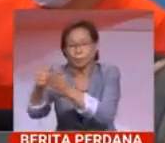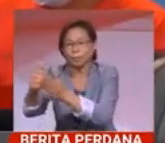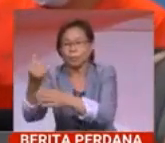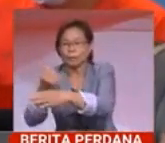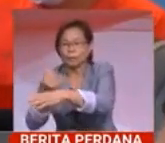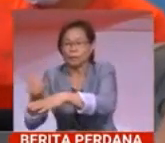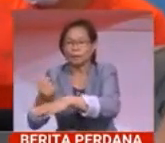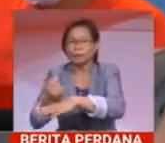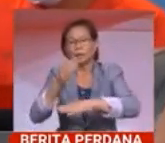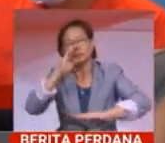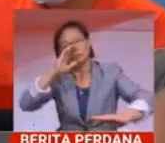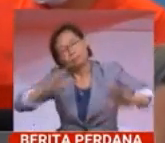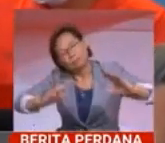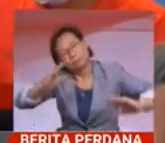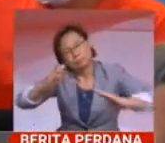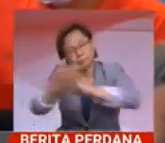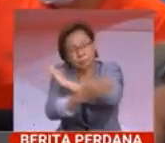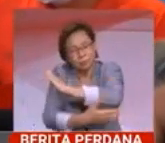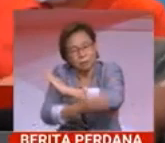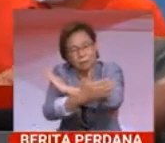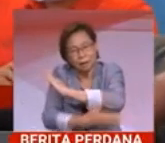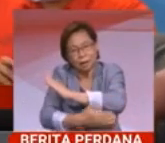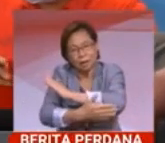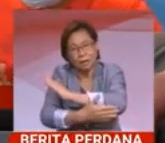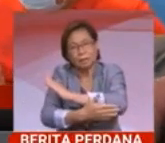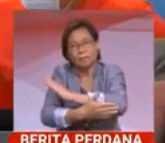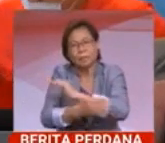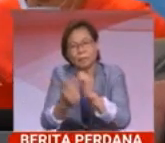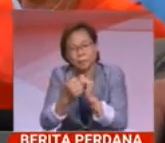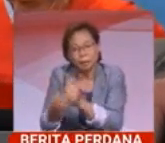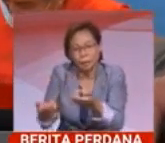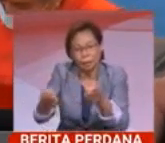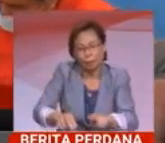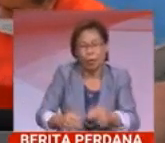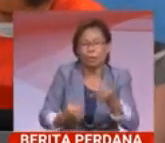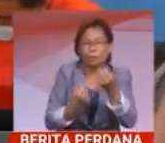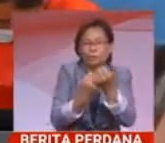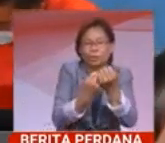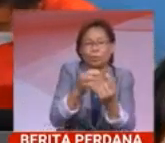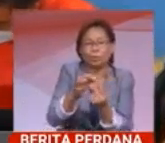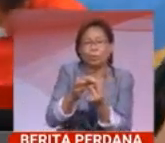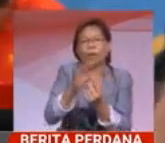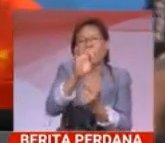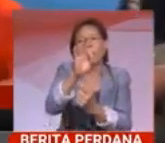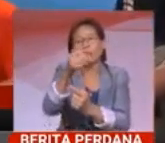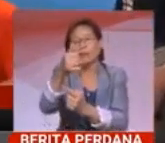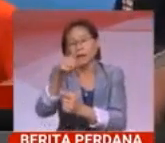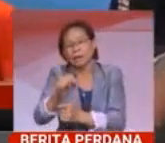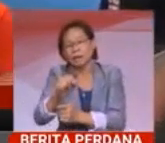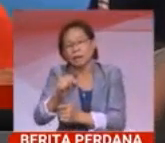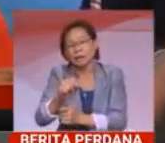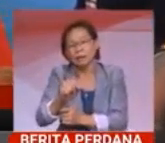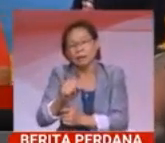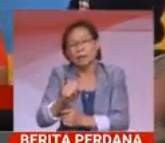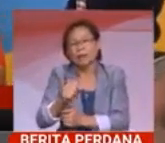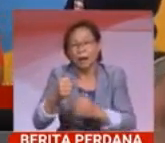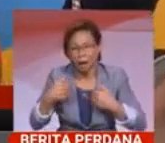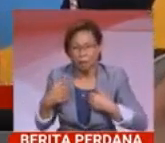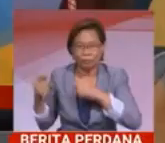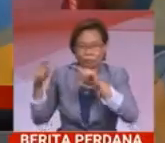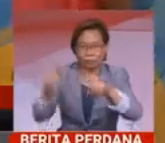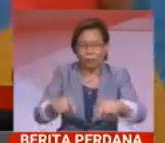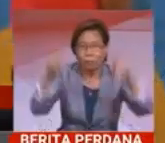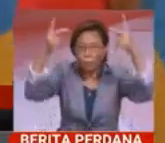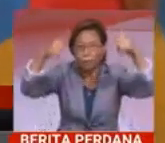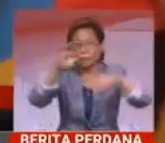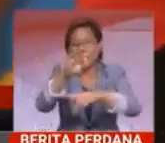industri animasi negara les copaque production jaber high sebagai penjaga utama vs foke school yang turut dihadiri